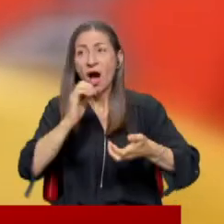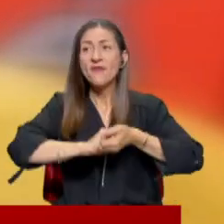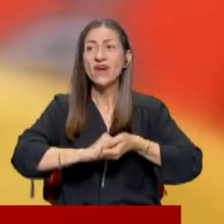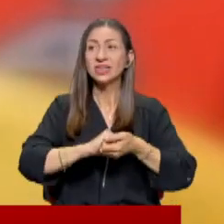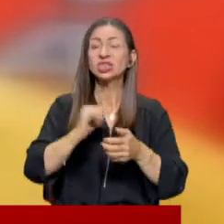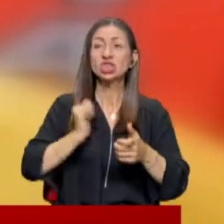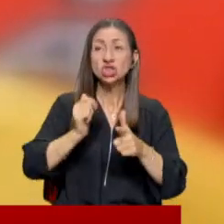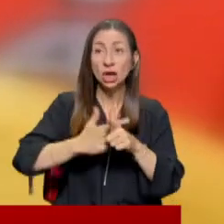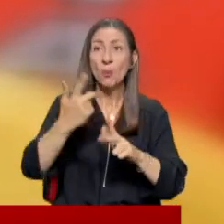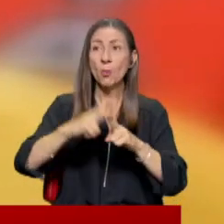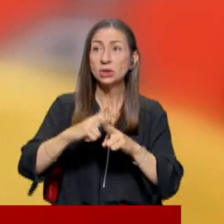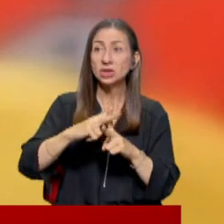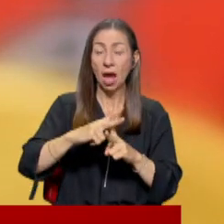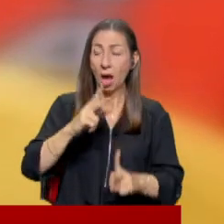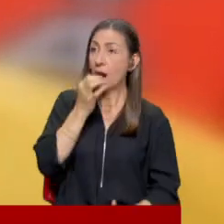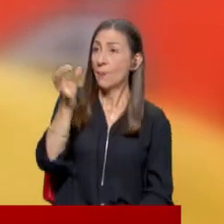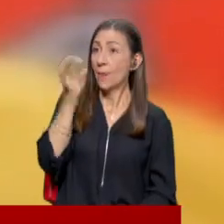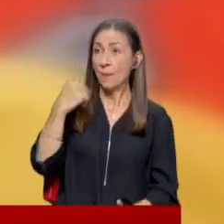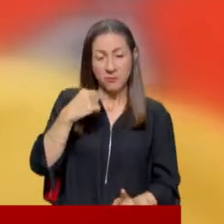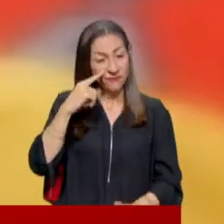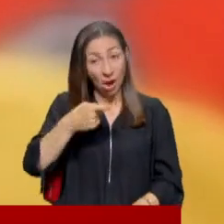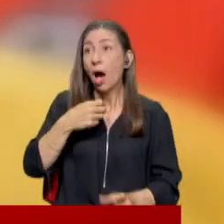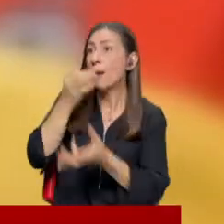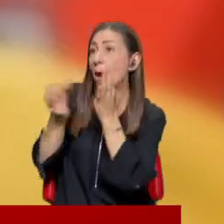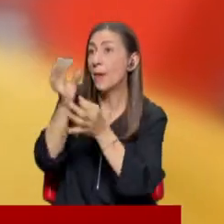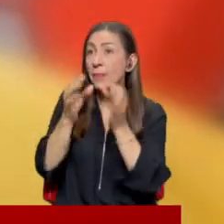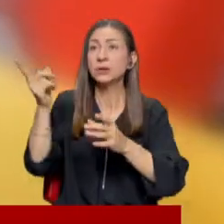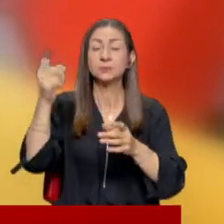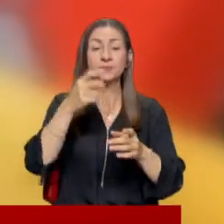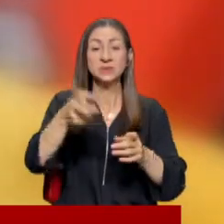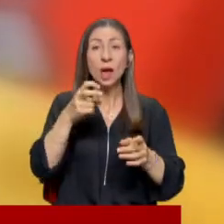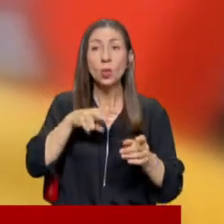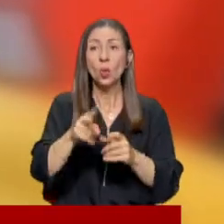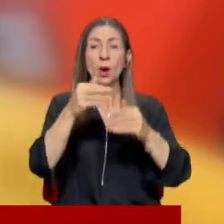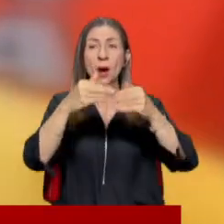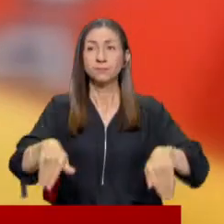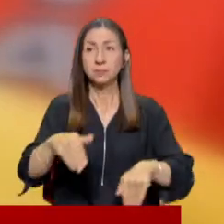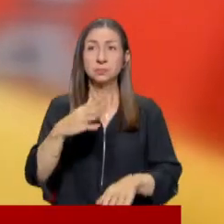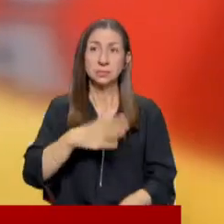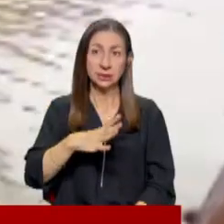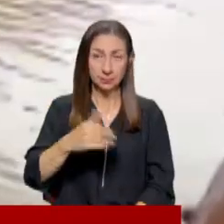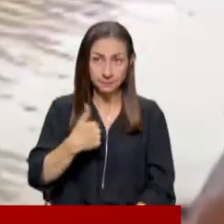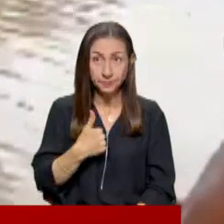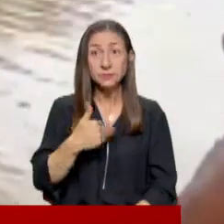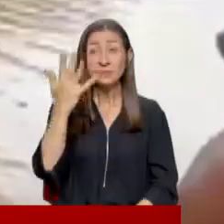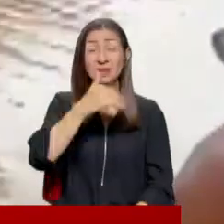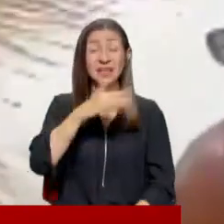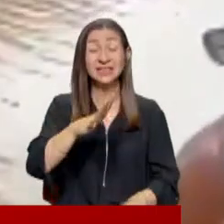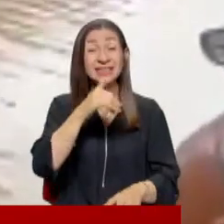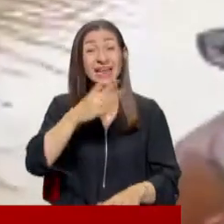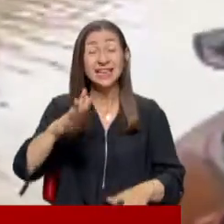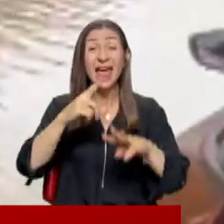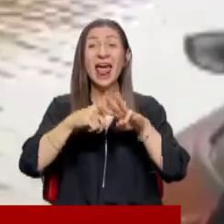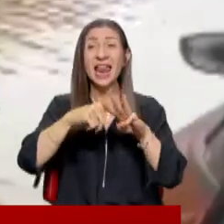Merkezi'ne, jandarmaya, polise ihbar vererek tren yolu akışının kapatılmasını sağladım. Karadeniz Ereğli'de